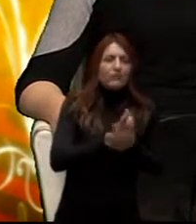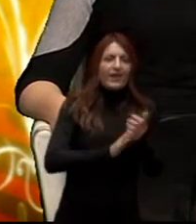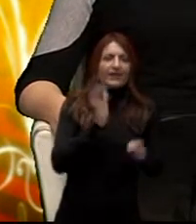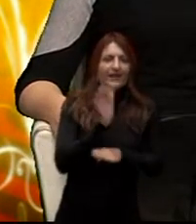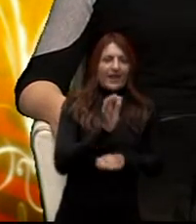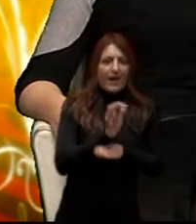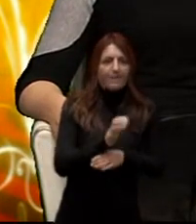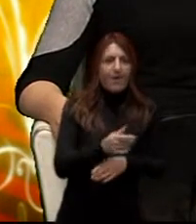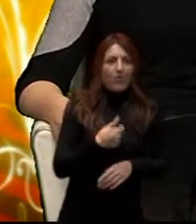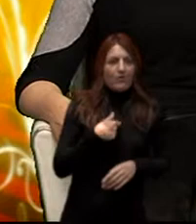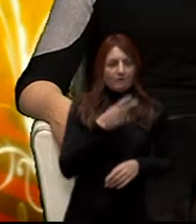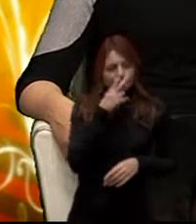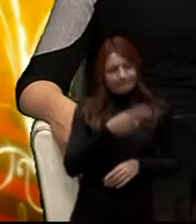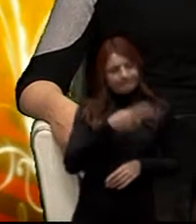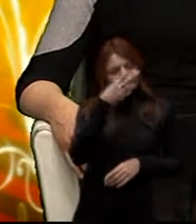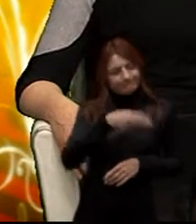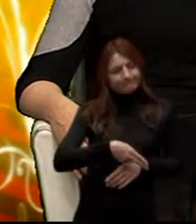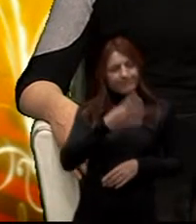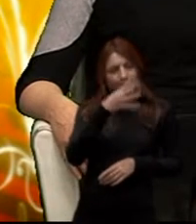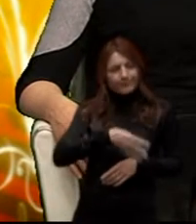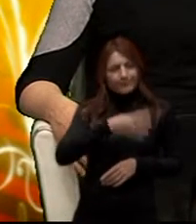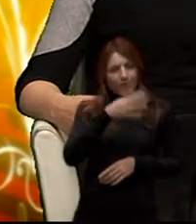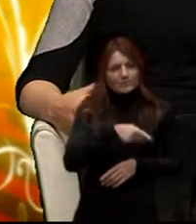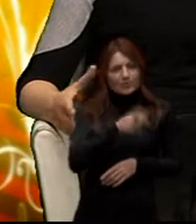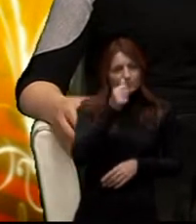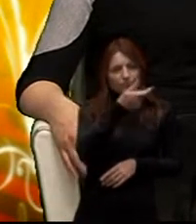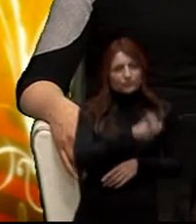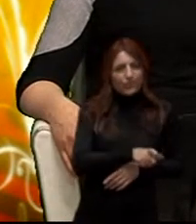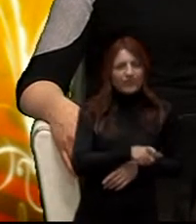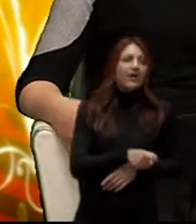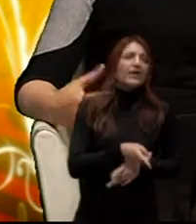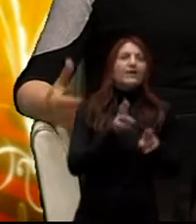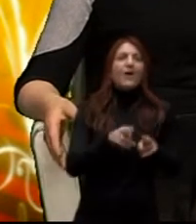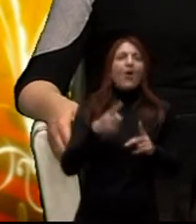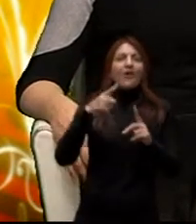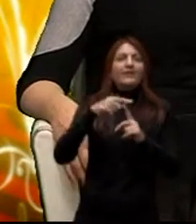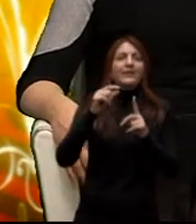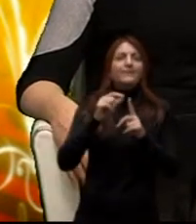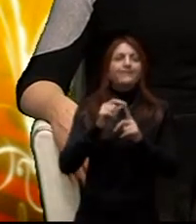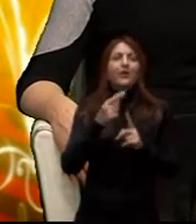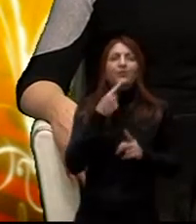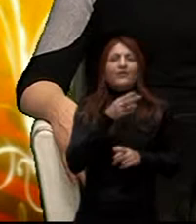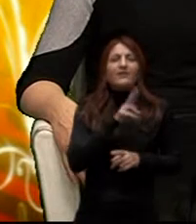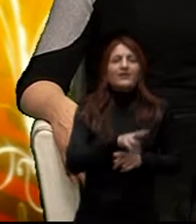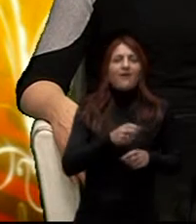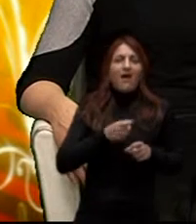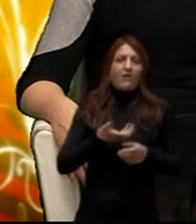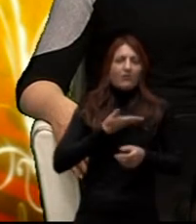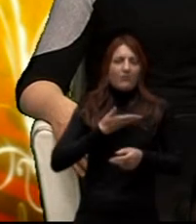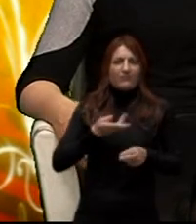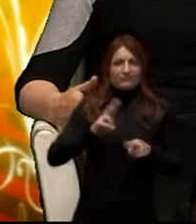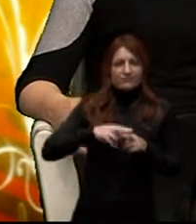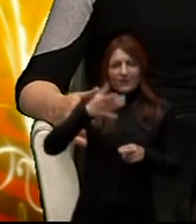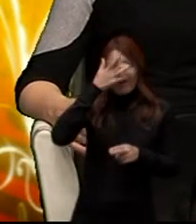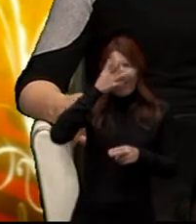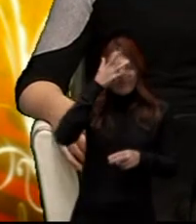onda svoju procjenu, jel? Znači ovo što smo sad malo prije spomenuli, znači postoje određeni tipovi koji su skloniji razvoju glavobolje, ali isto